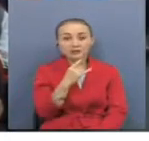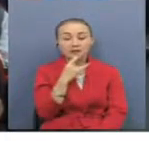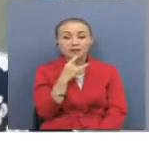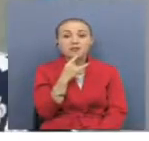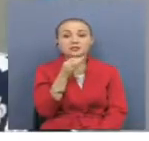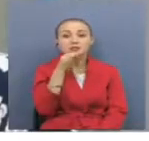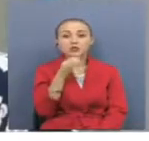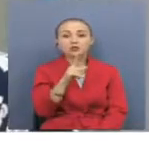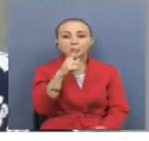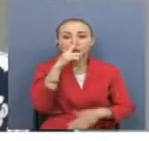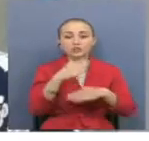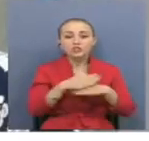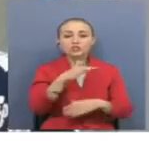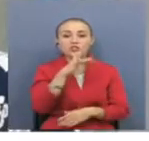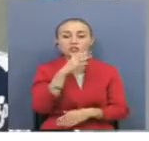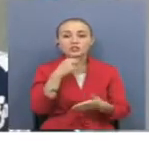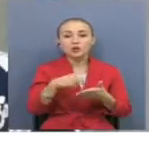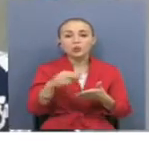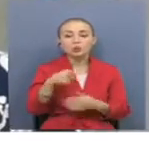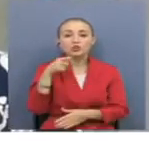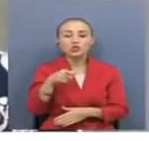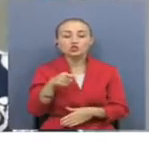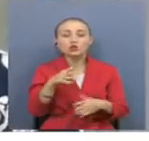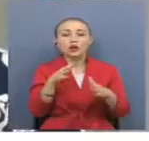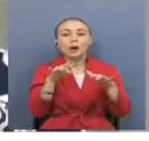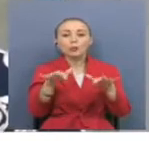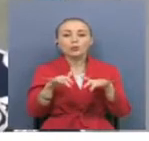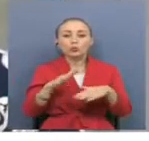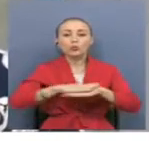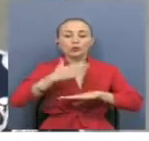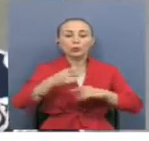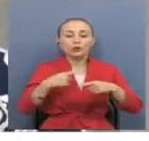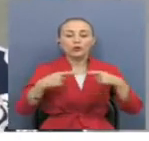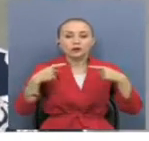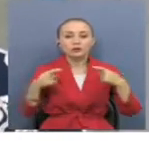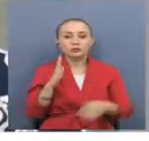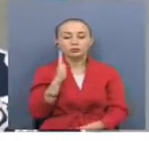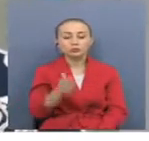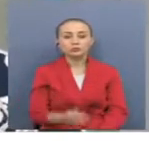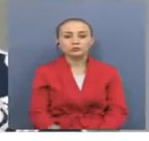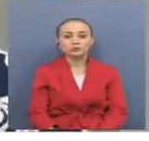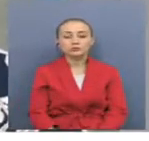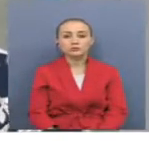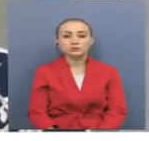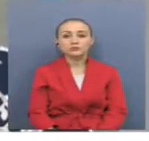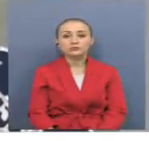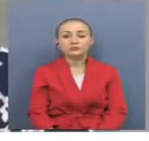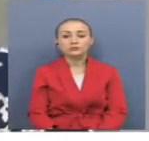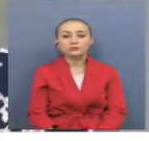айтылды. Білім саласында көптеген өзгерістер басталып жатыр. Сол өзгерістер биыл ғана емес, өткен жылдан